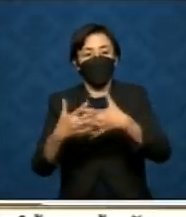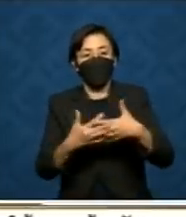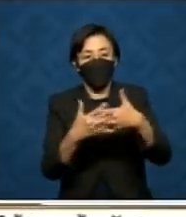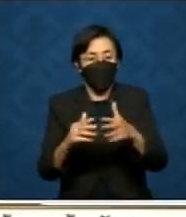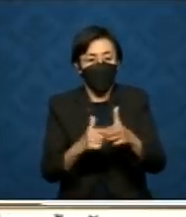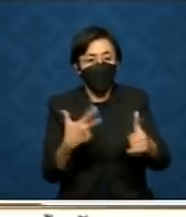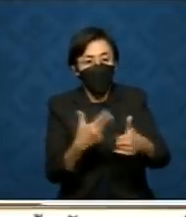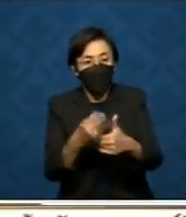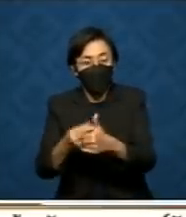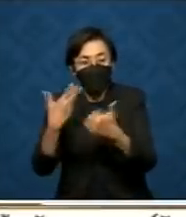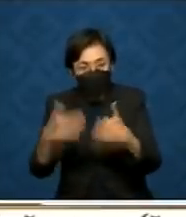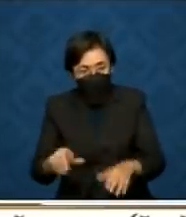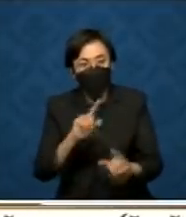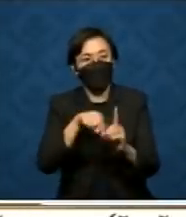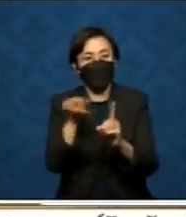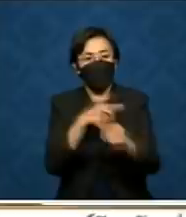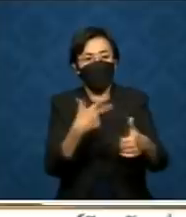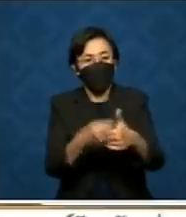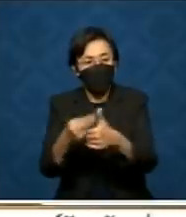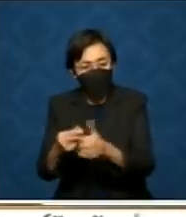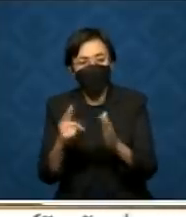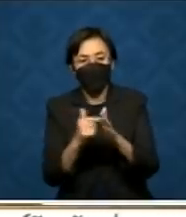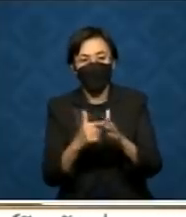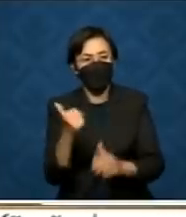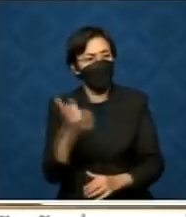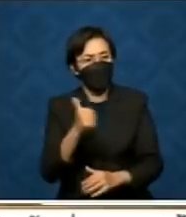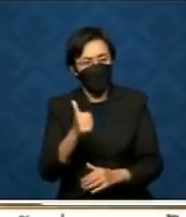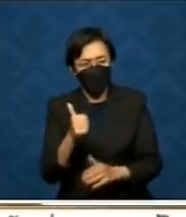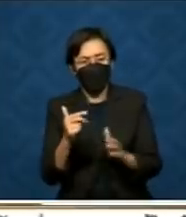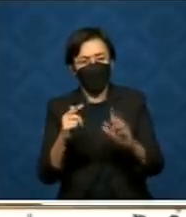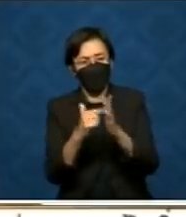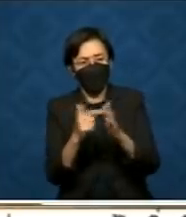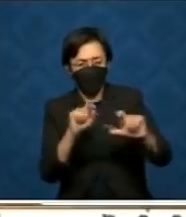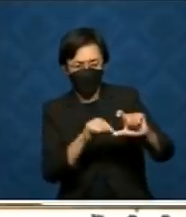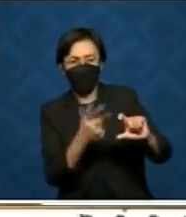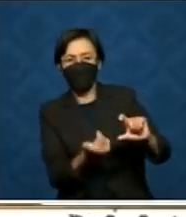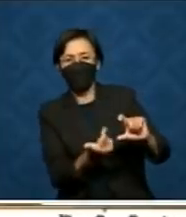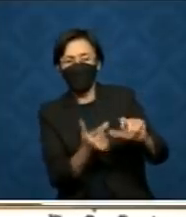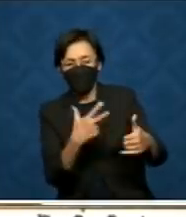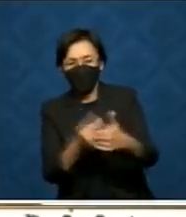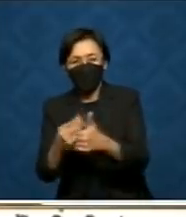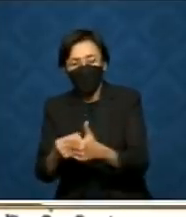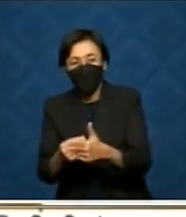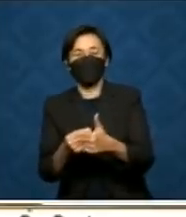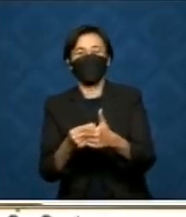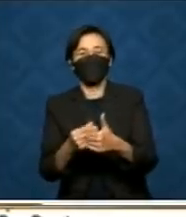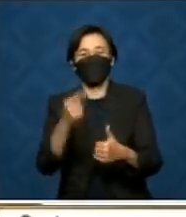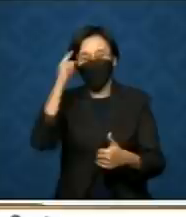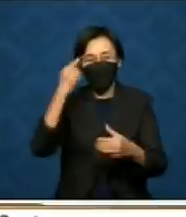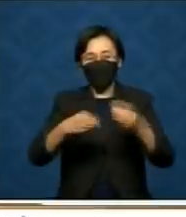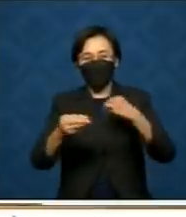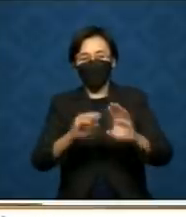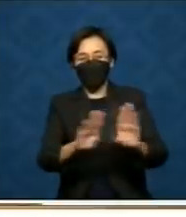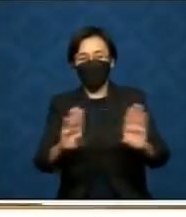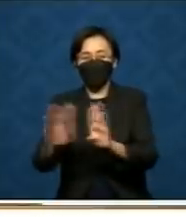ฉี่เต็มอังกฤษฉีดเต็มวัคซีนดีด้วยชั้นนำของโลกด้วยชื่อเต็มไปหลงคลายล๊อคเข้ามาแล้วครับ